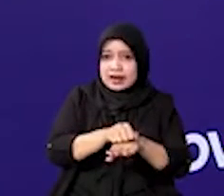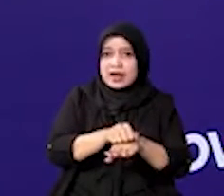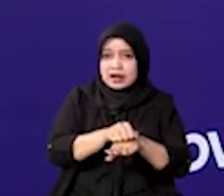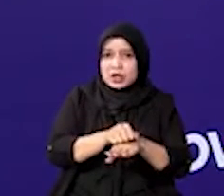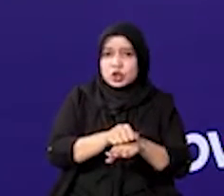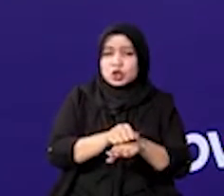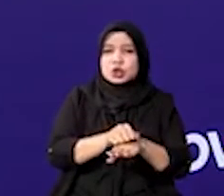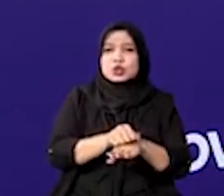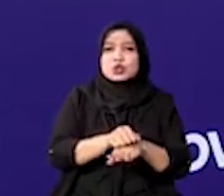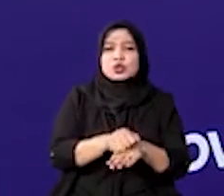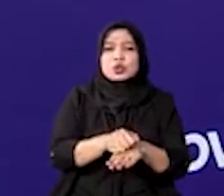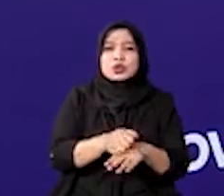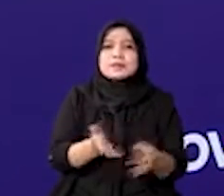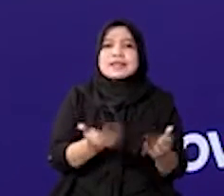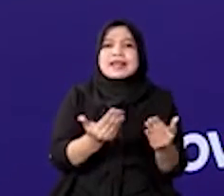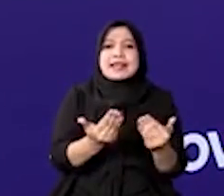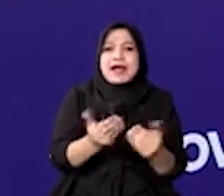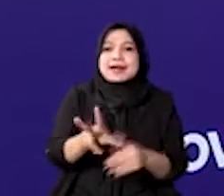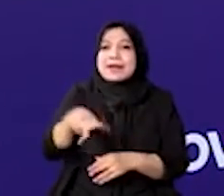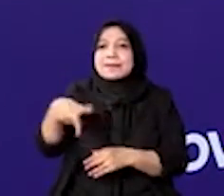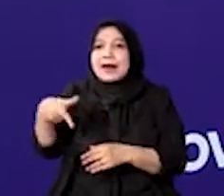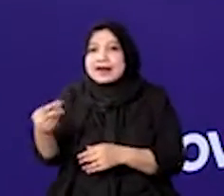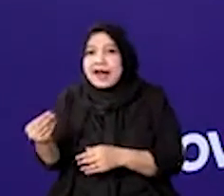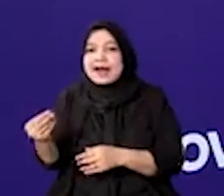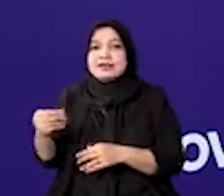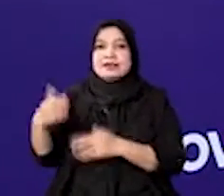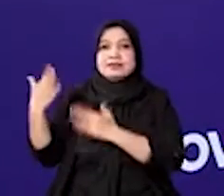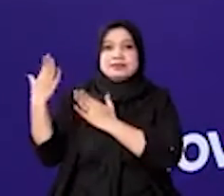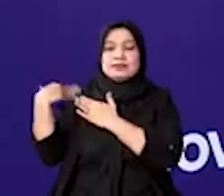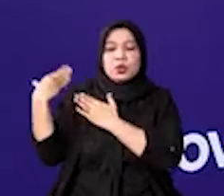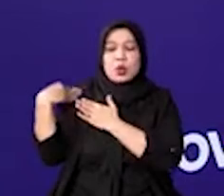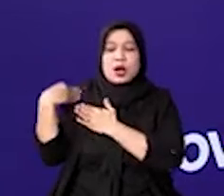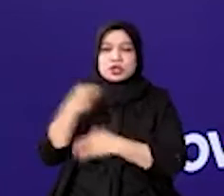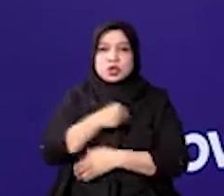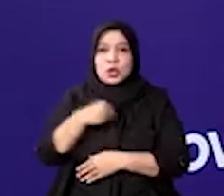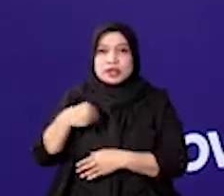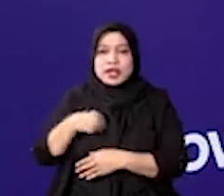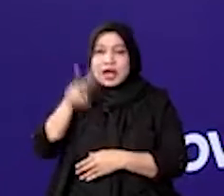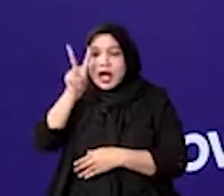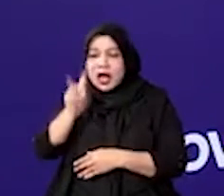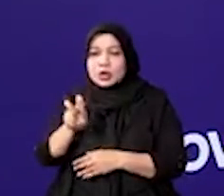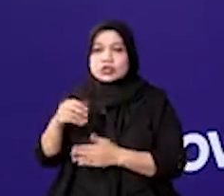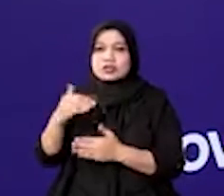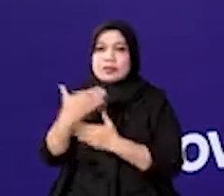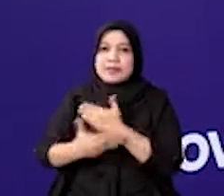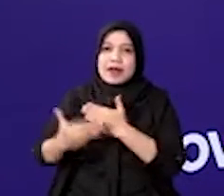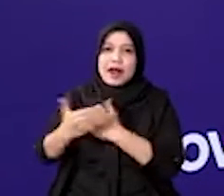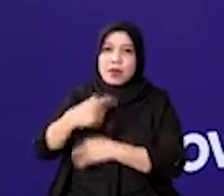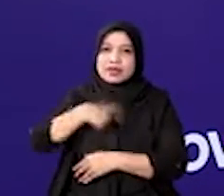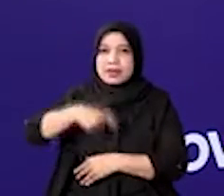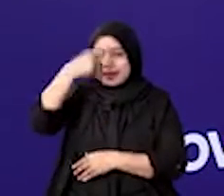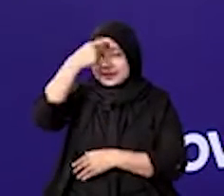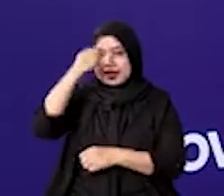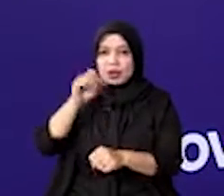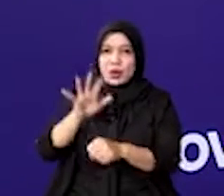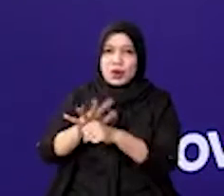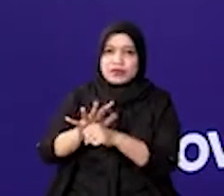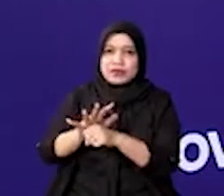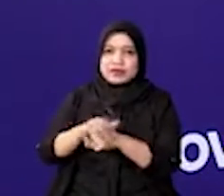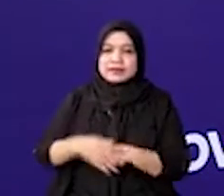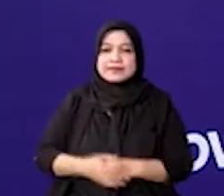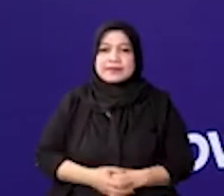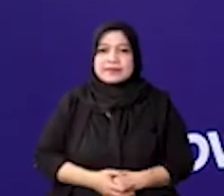beratnya perjuangan dokter dan juga tenaga kesehatan yang merawat pasien di rumah sakit dan juga mereka yang mengabaikan protokol kesehatan sehingga